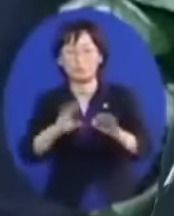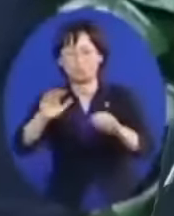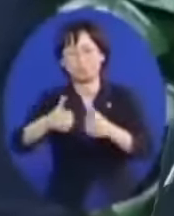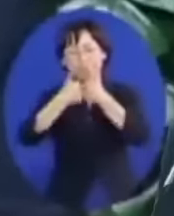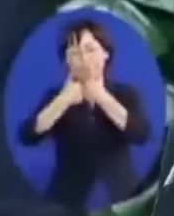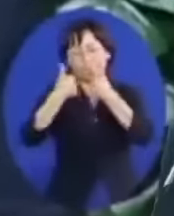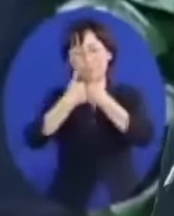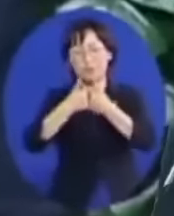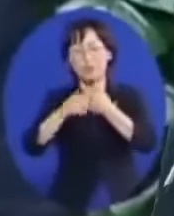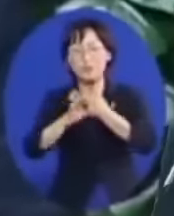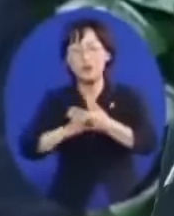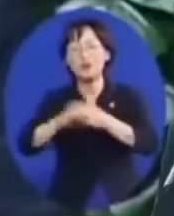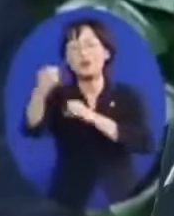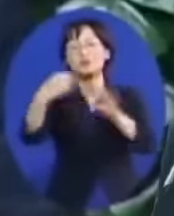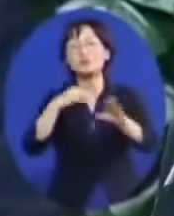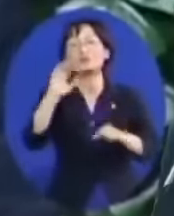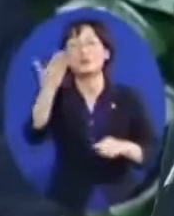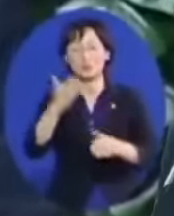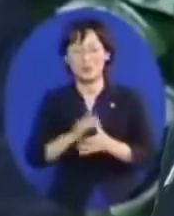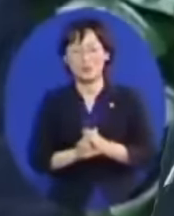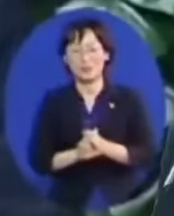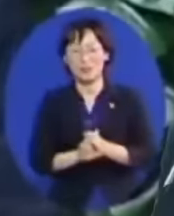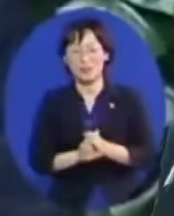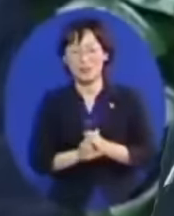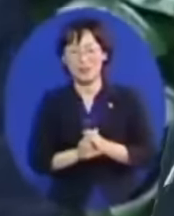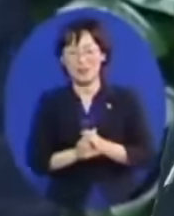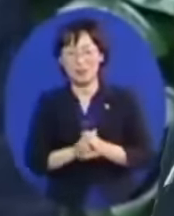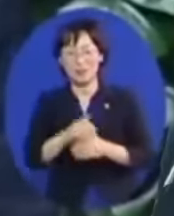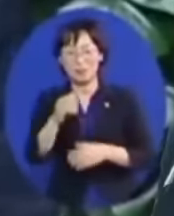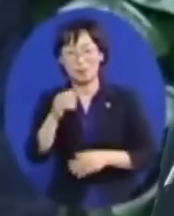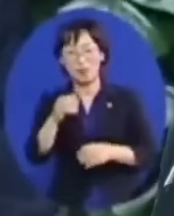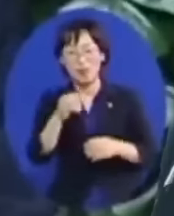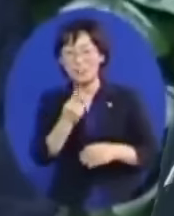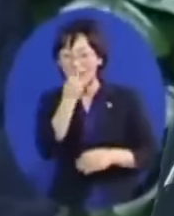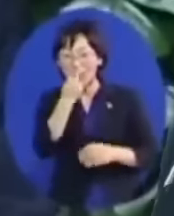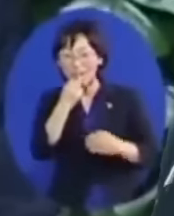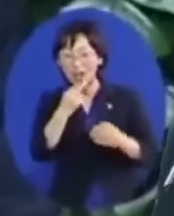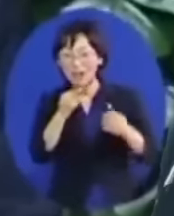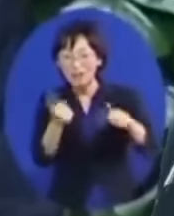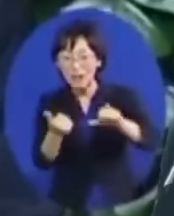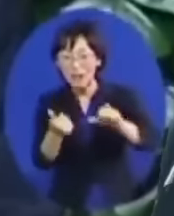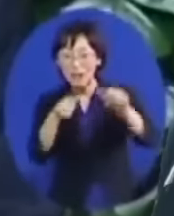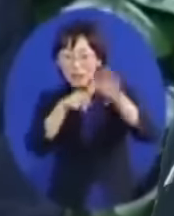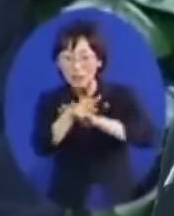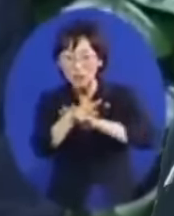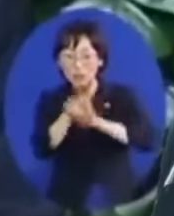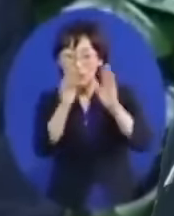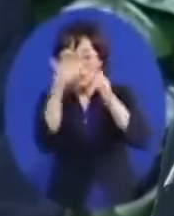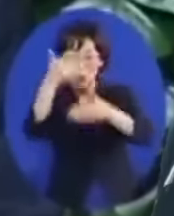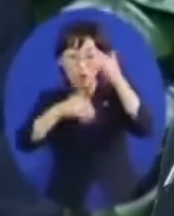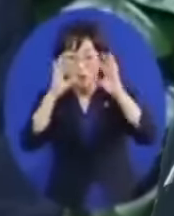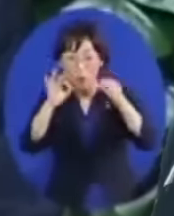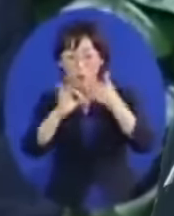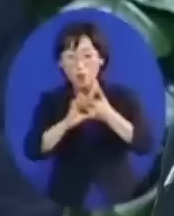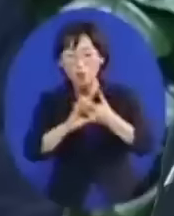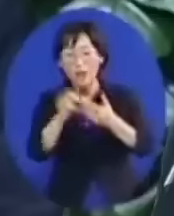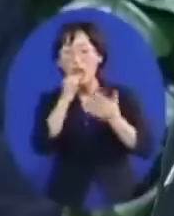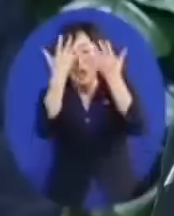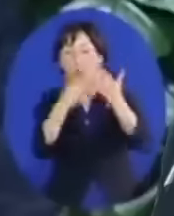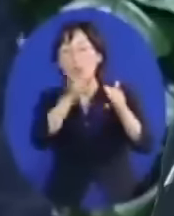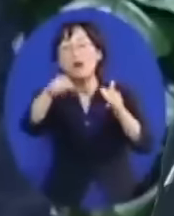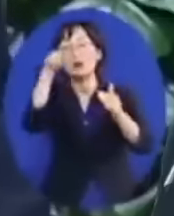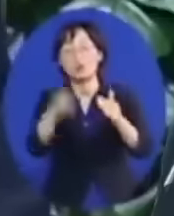해야 응답이 오는 것입니다. 영화 쇼생크의 탈출에서 주인공은 감옥에서 도서관을 만들기 위해 주